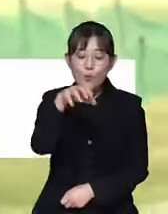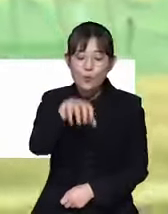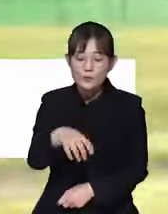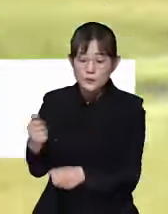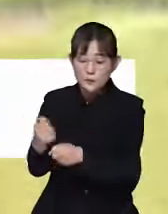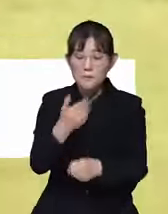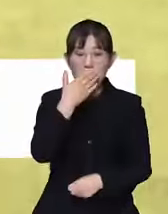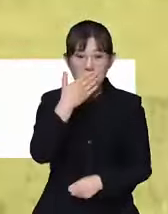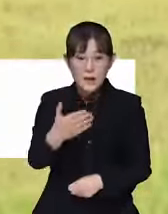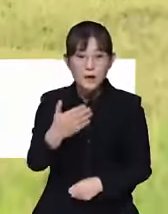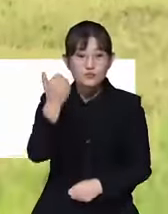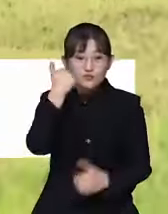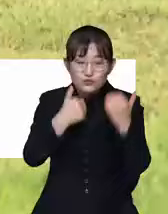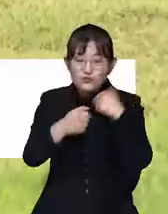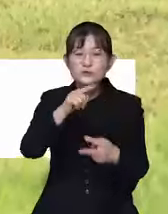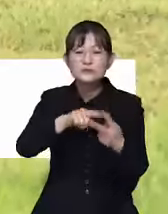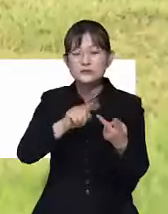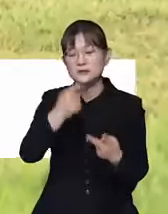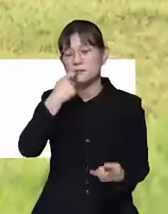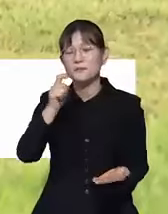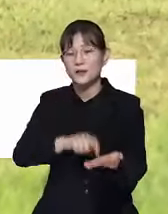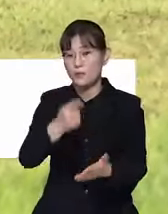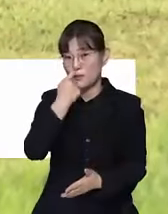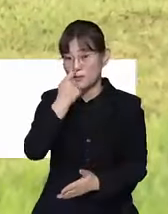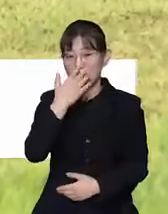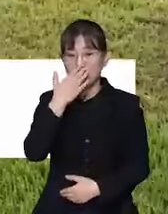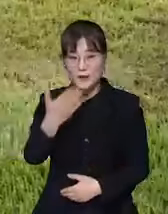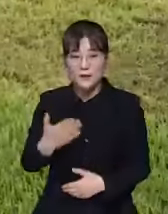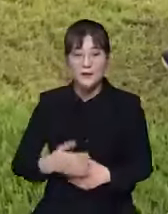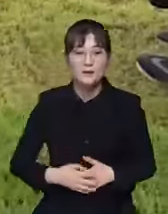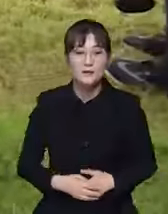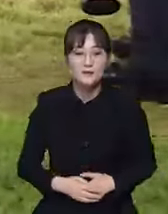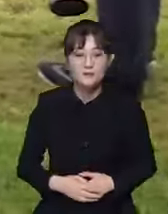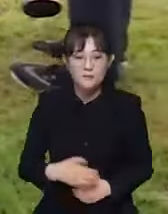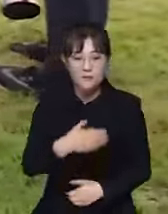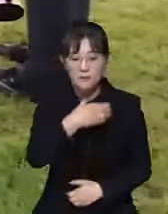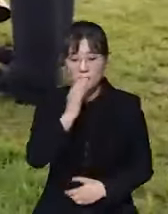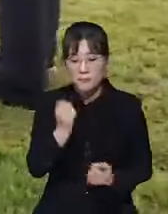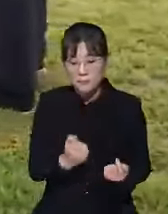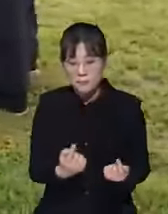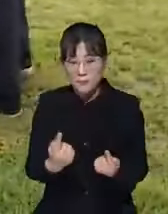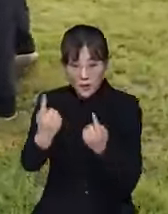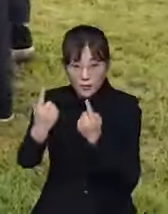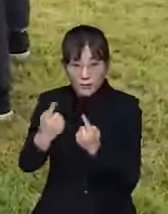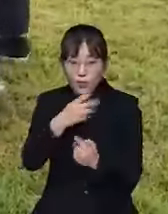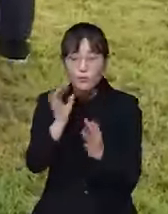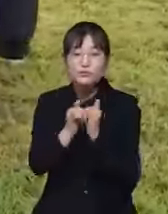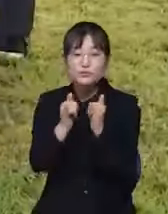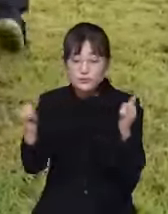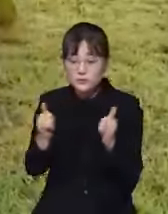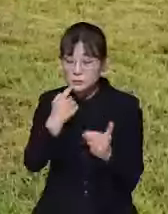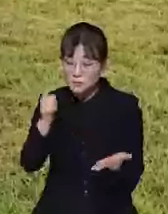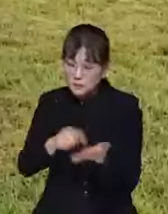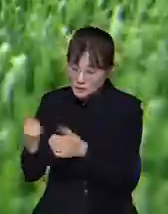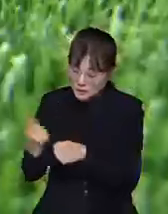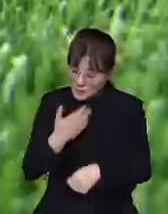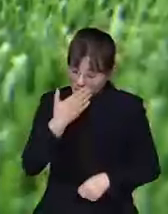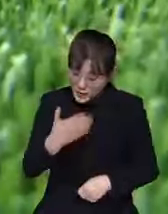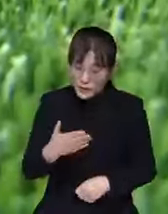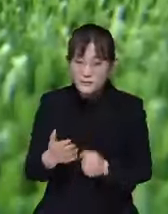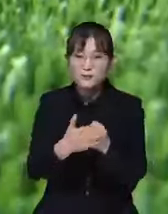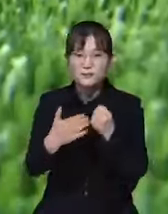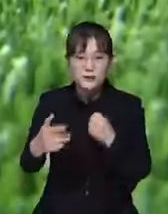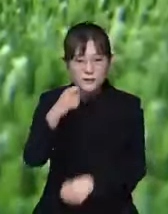스포츠로 구나 쉽게 배울 수 있는 장점이 있 특히 먹은 어르신들도 쉽게 할 수 있어 게이트볼 함께